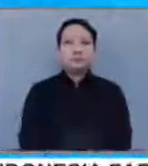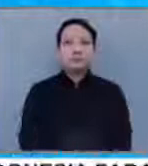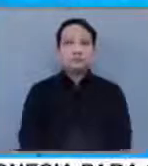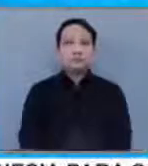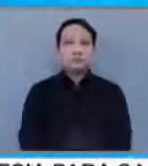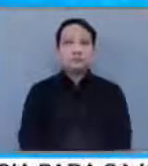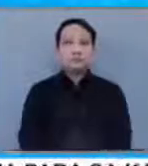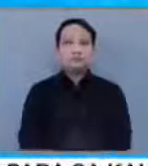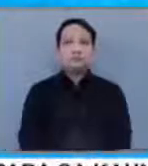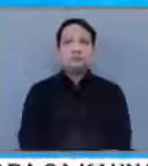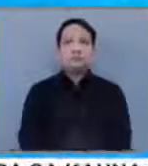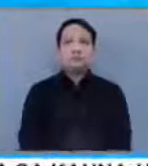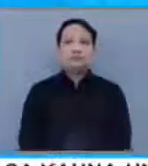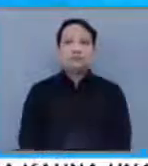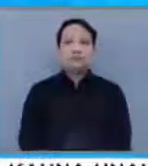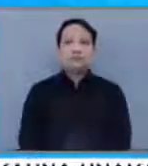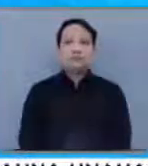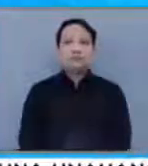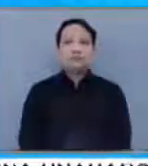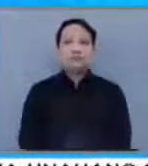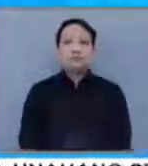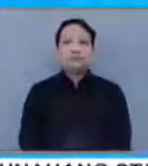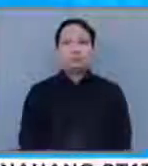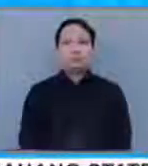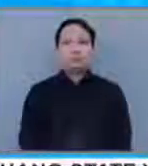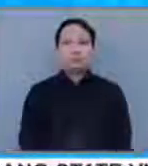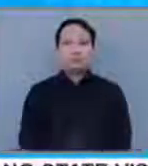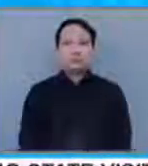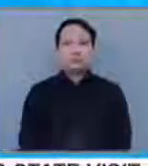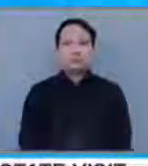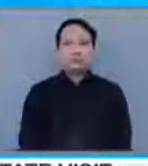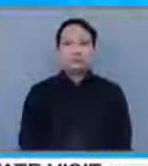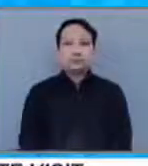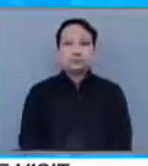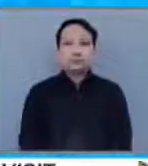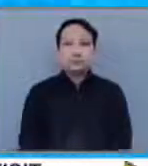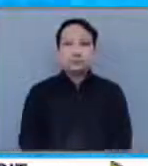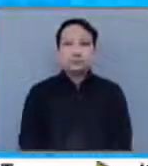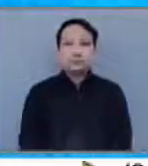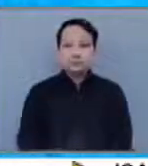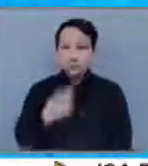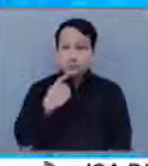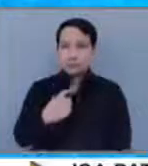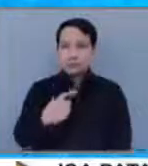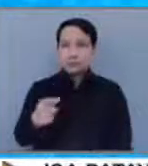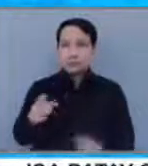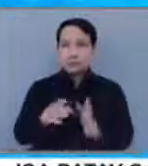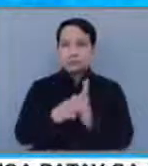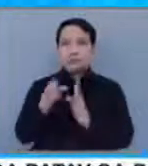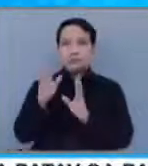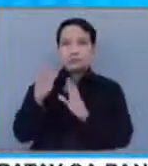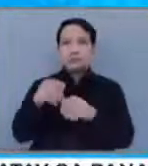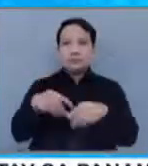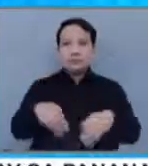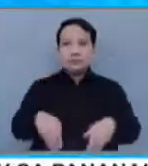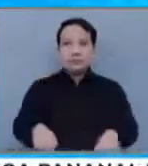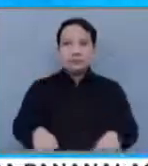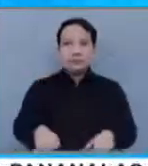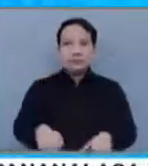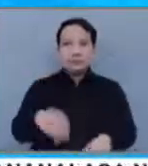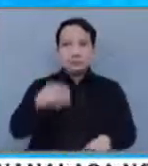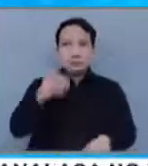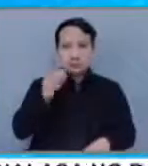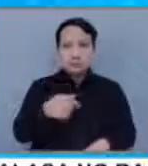Bukod sa gabi, ginagamit niya rin mula naman sa mga dahon ng nyog para gumawa ng mga damit at bulaklak. Kasalukuyan